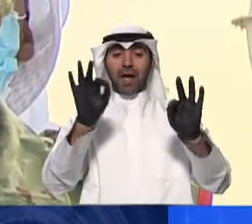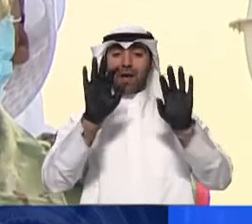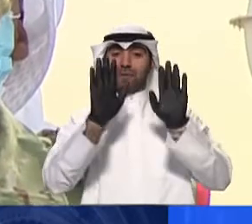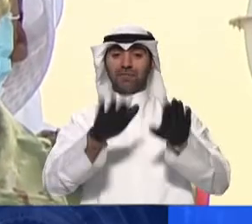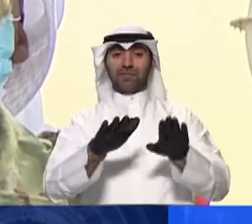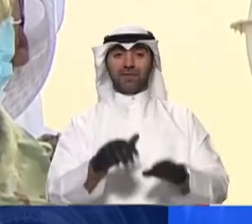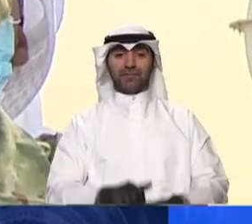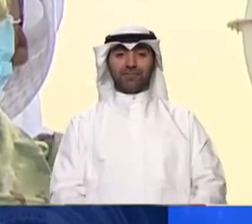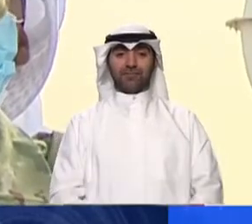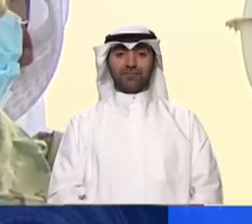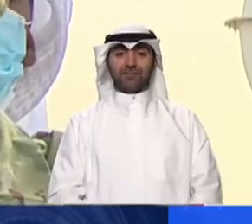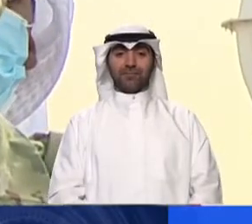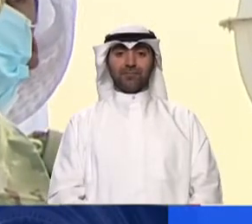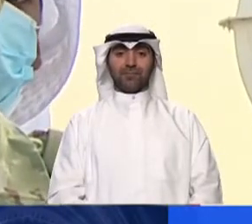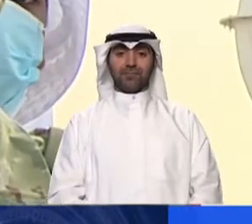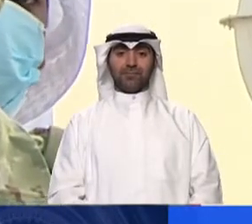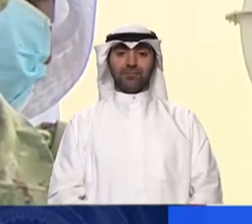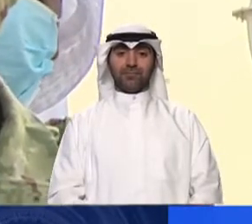المزيد.